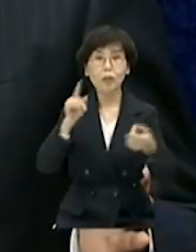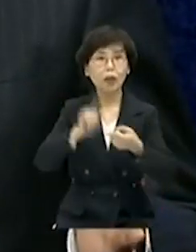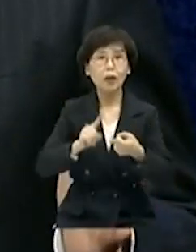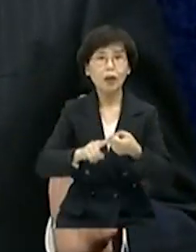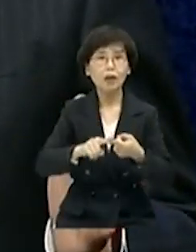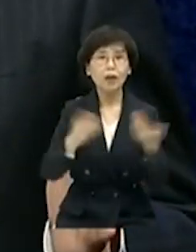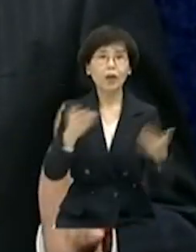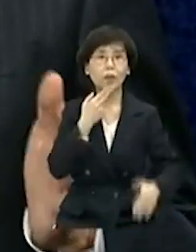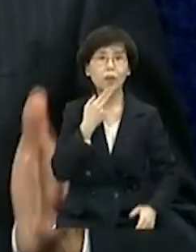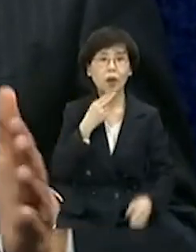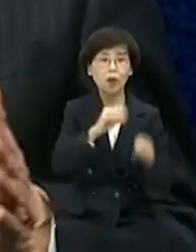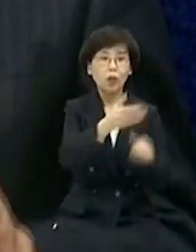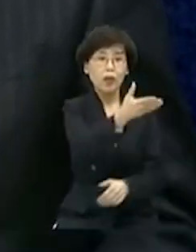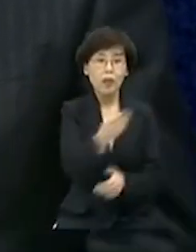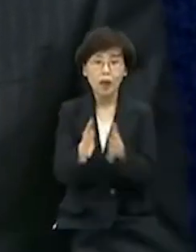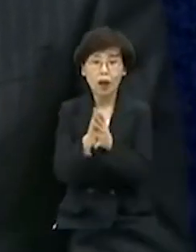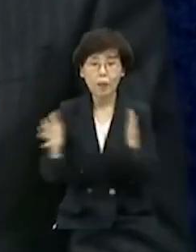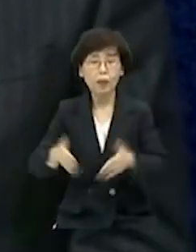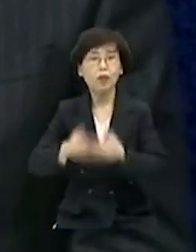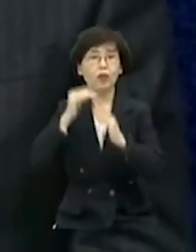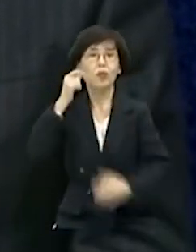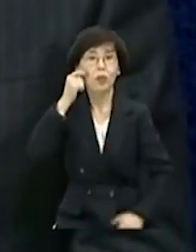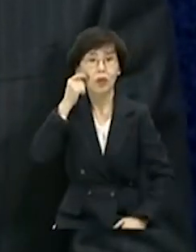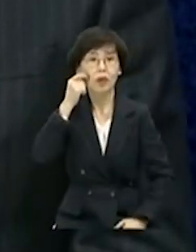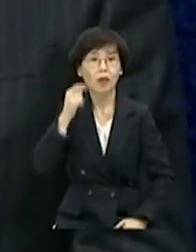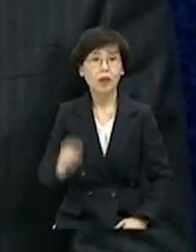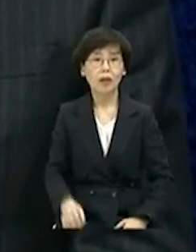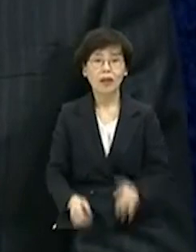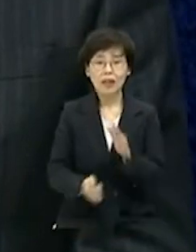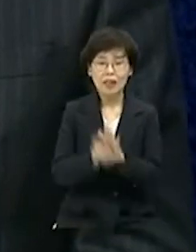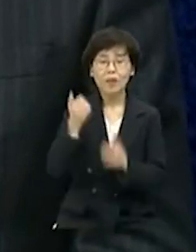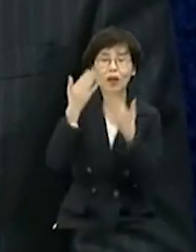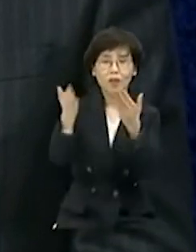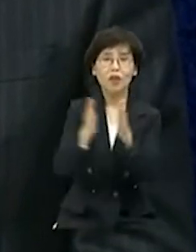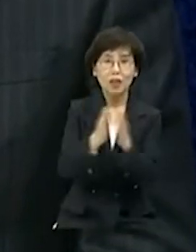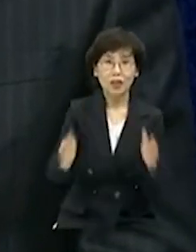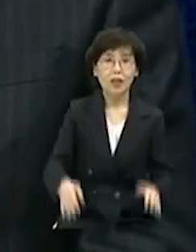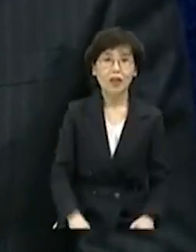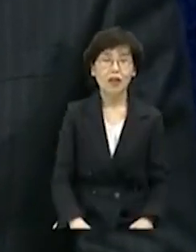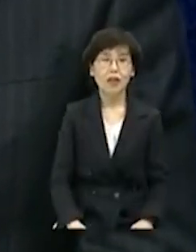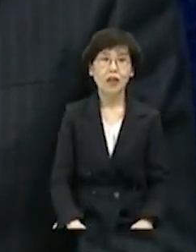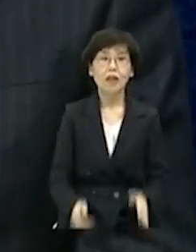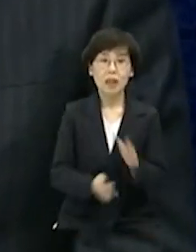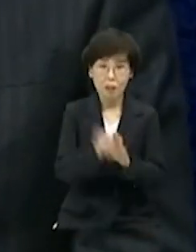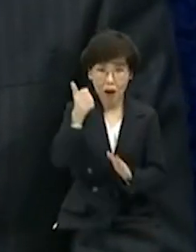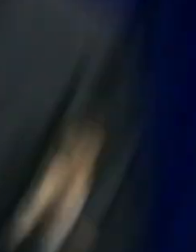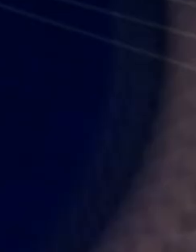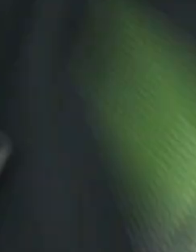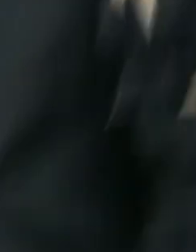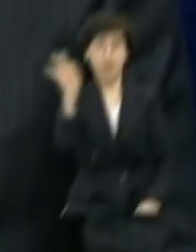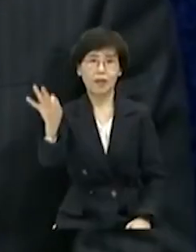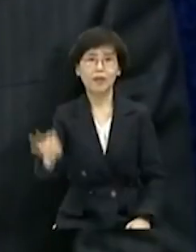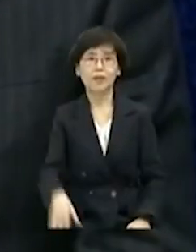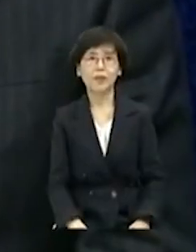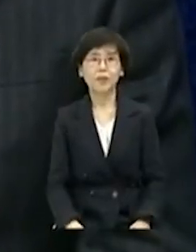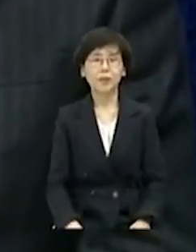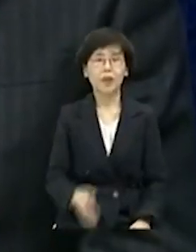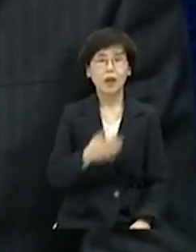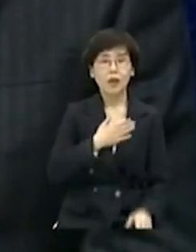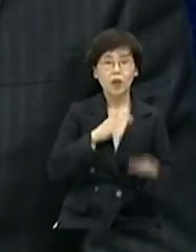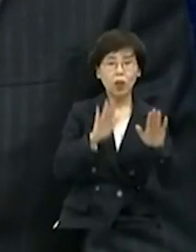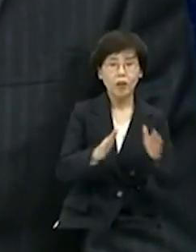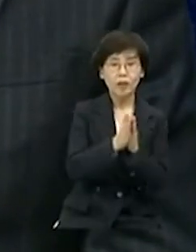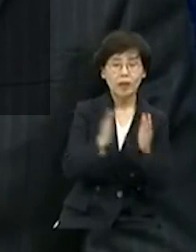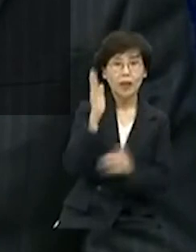거죠. 토지임대부 주택이 공급이 안 될 테니까. 희망을 드리기 시작하죠. 희망. 자, 네, 그건 인정하겠습니다. 저는 오늘